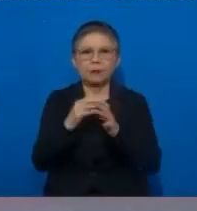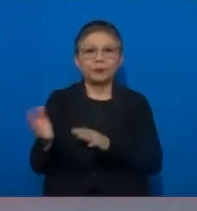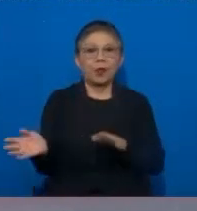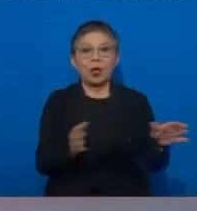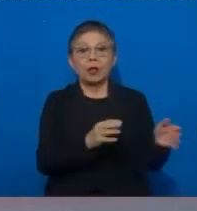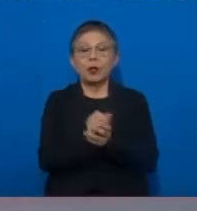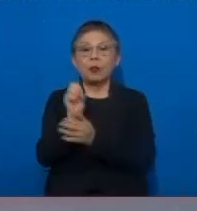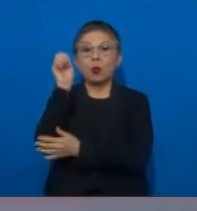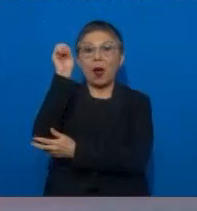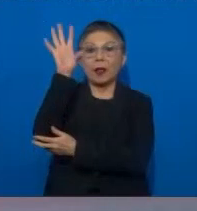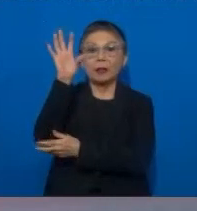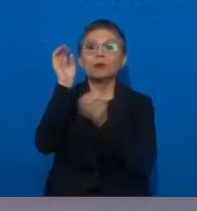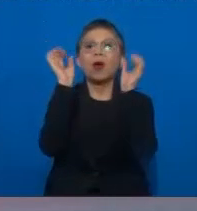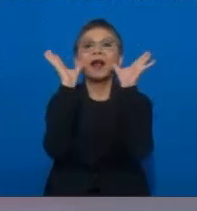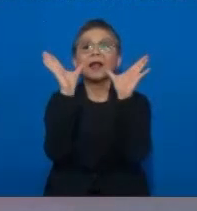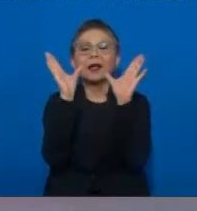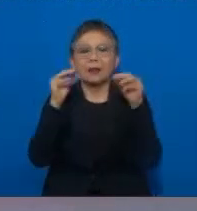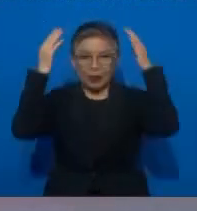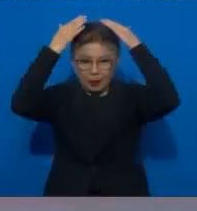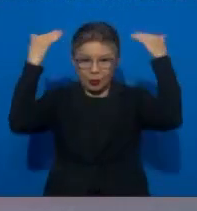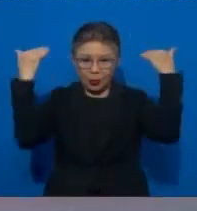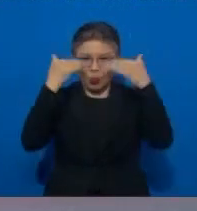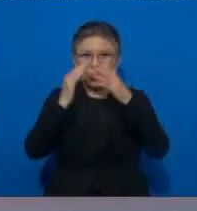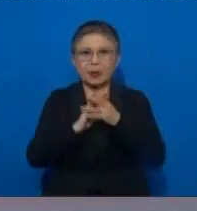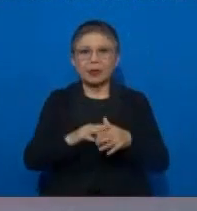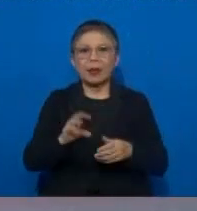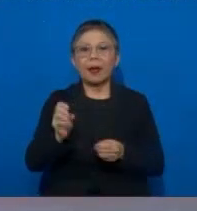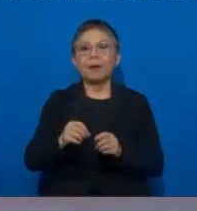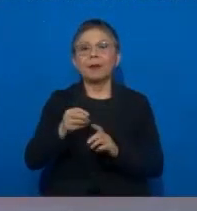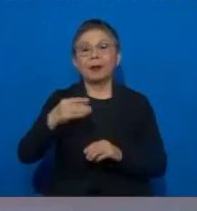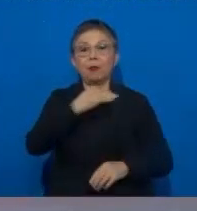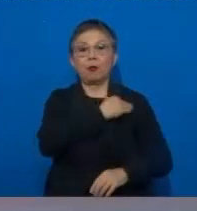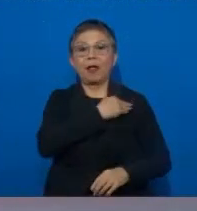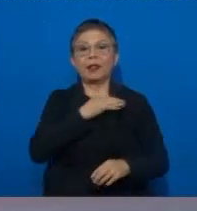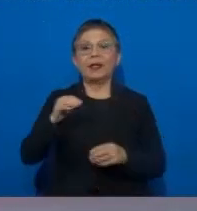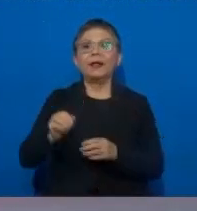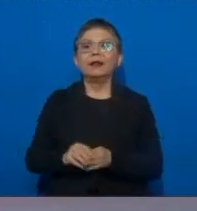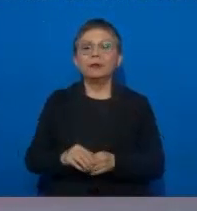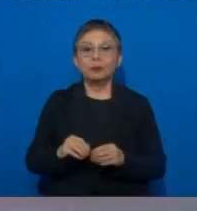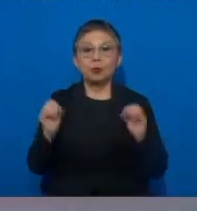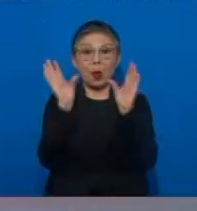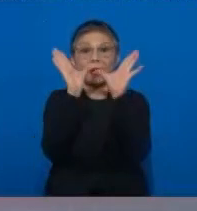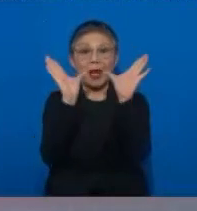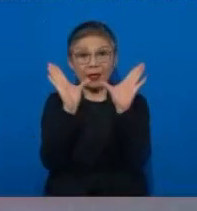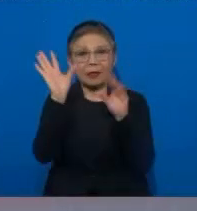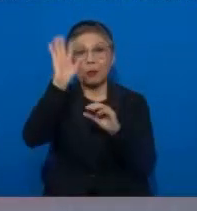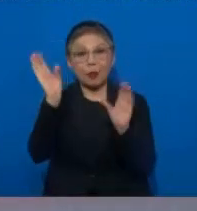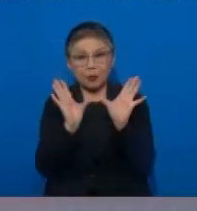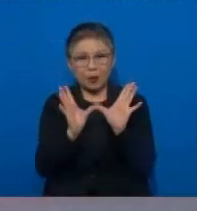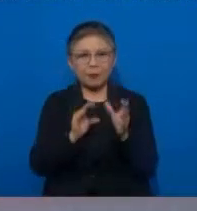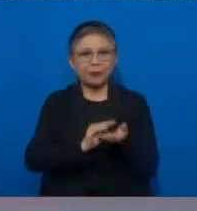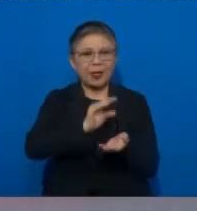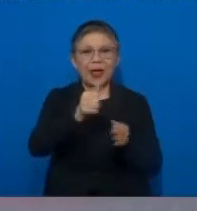Barat, jelang berbuka puasa, kelompok wanita tani Bina Lestari bersama PJ Bupati Purwakarta dan Dinas Pertanian Kabupaten Purwakarta